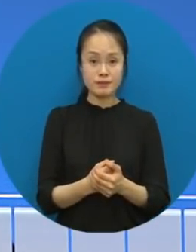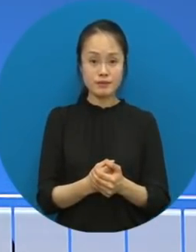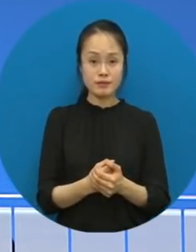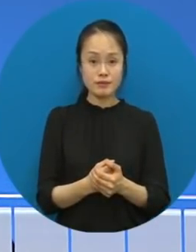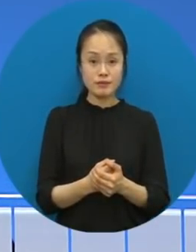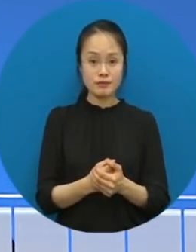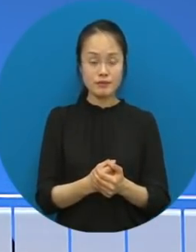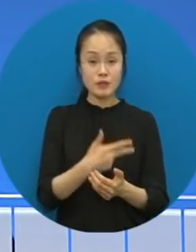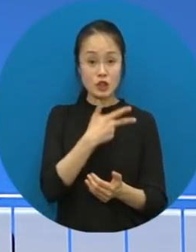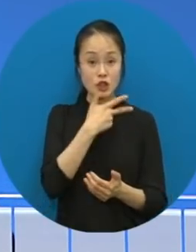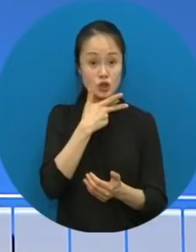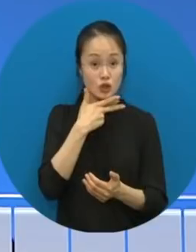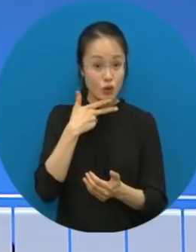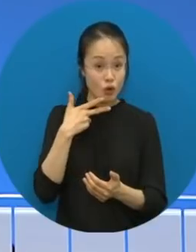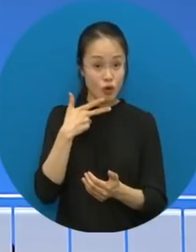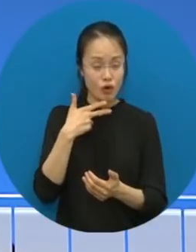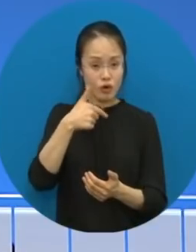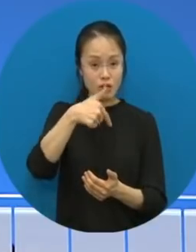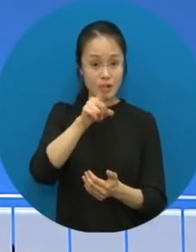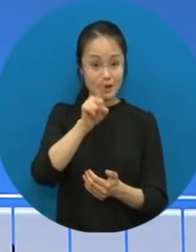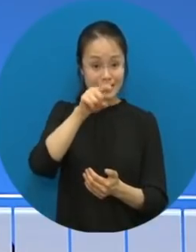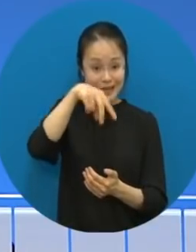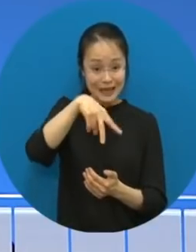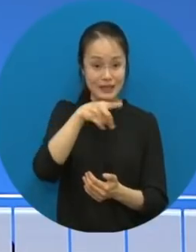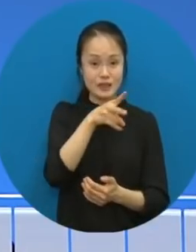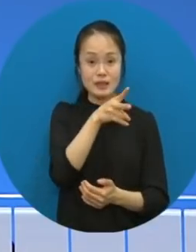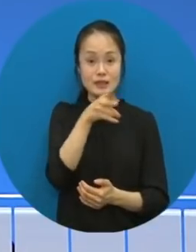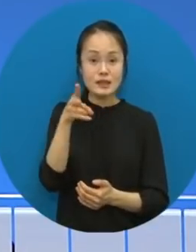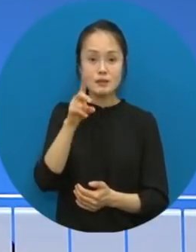보면은 fortune, 복이라는 신입니다.